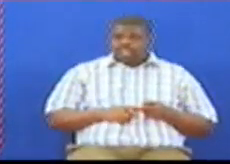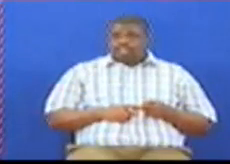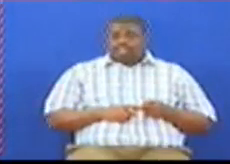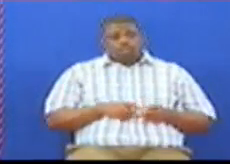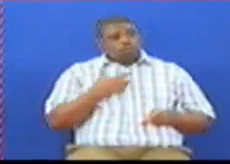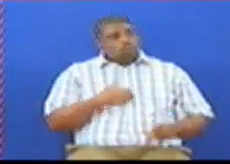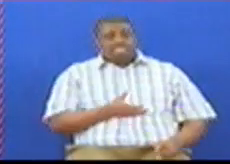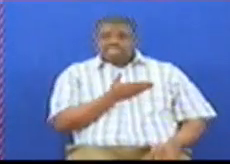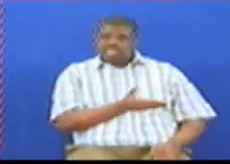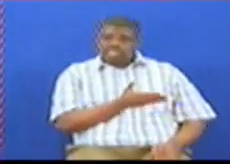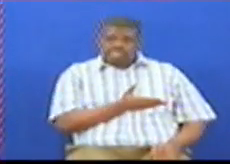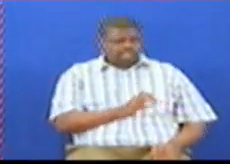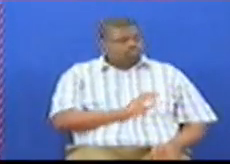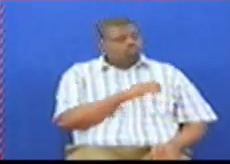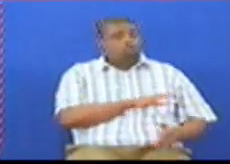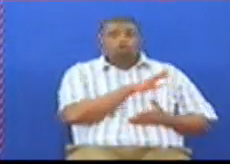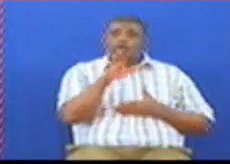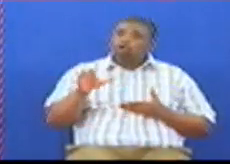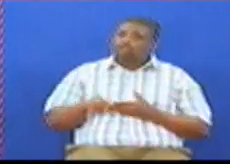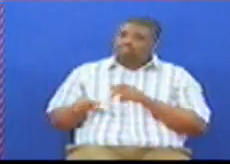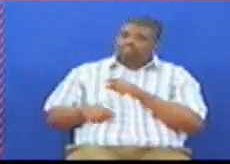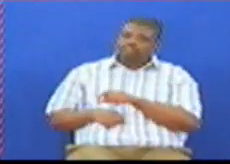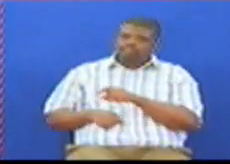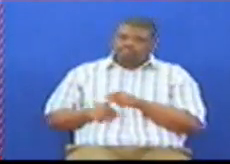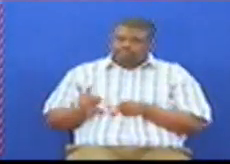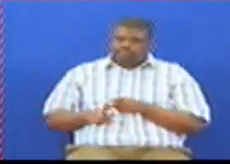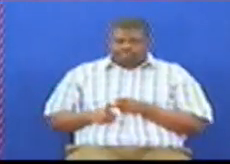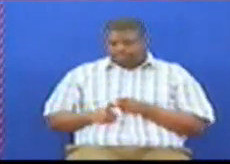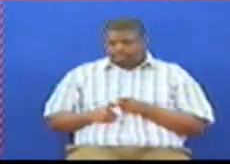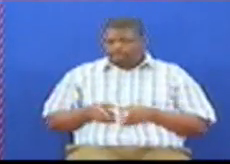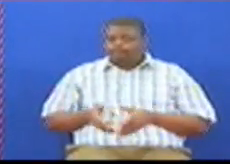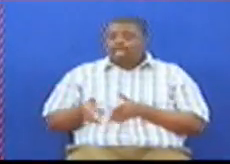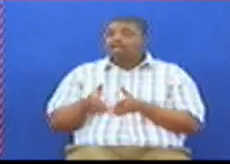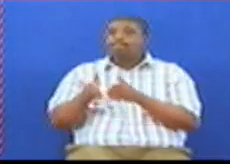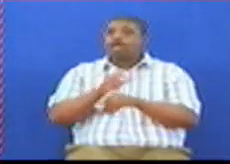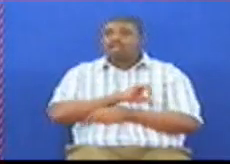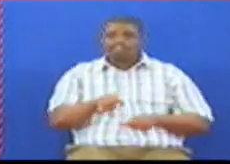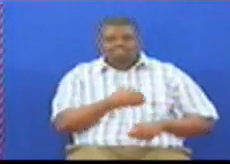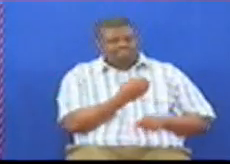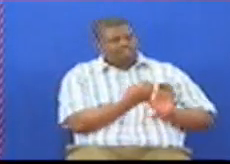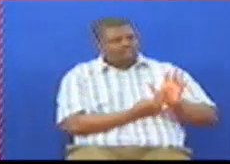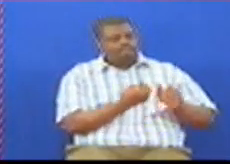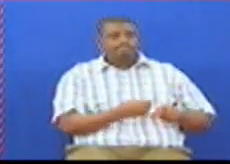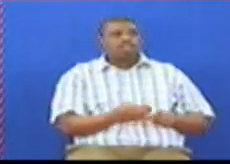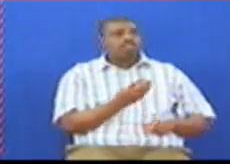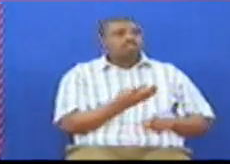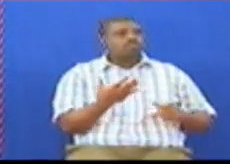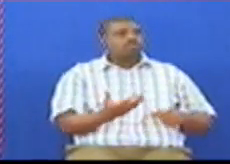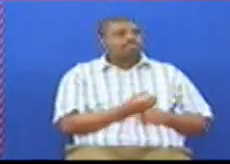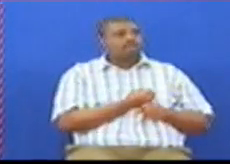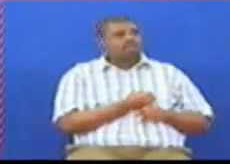waziri, mkoa mzima una square meter za urefu wa barabara zile kilomita 8400. Tunapata